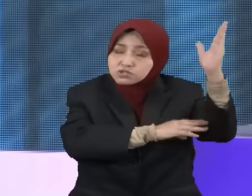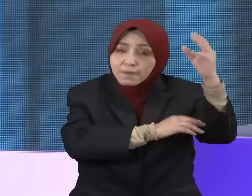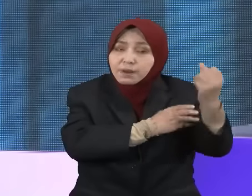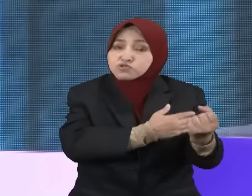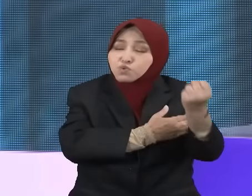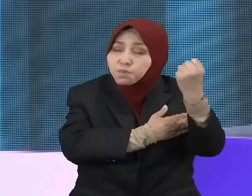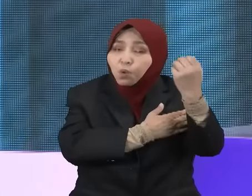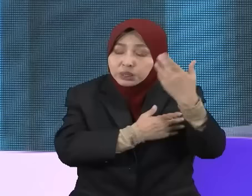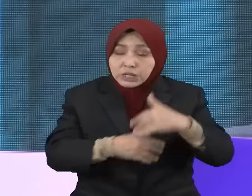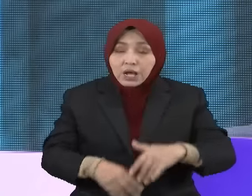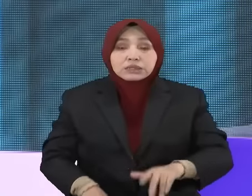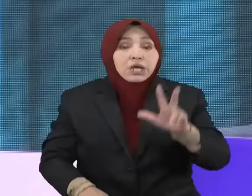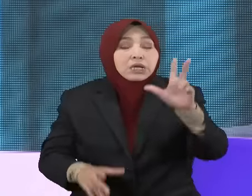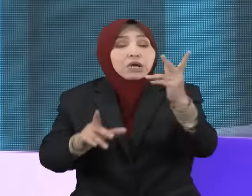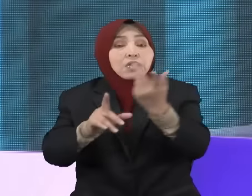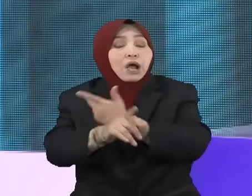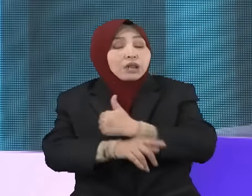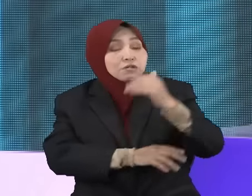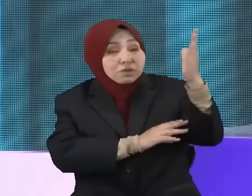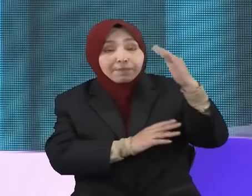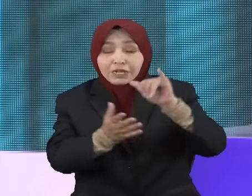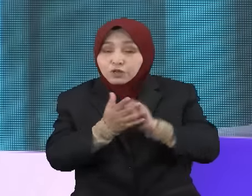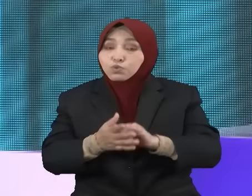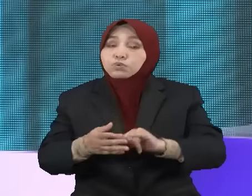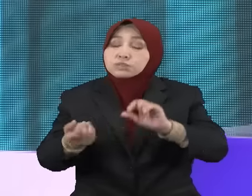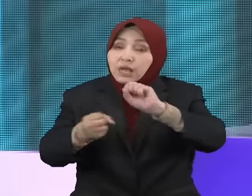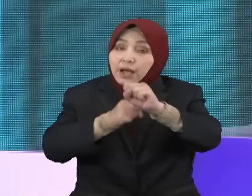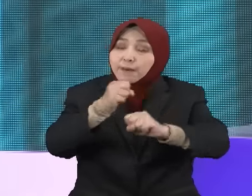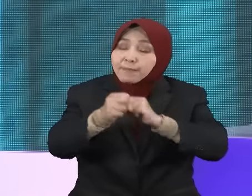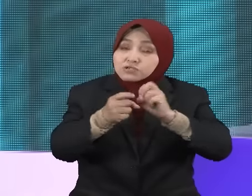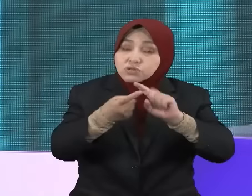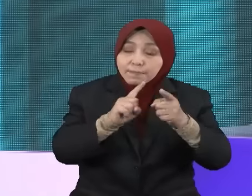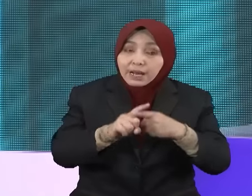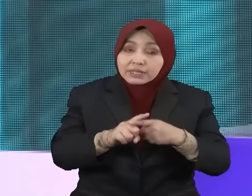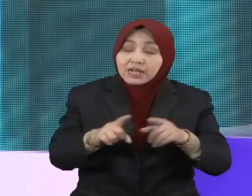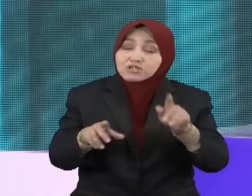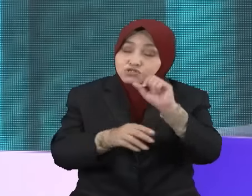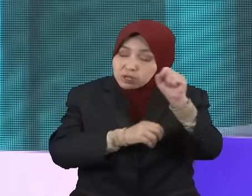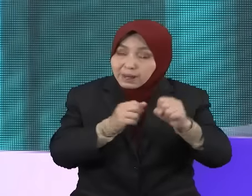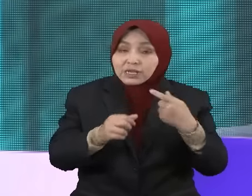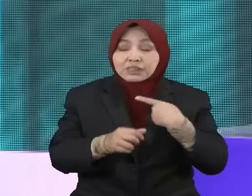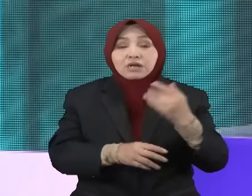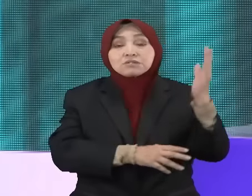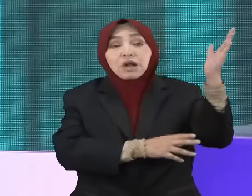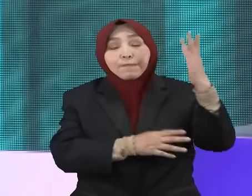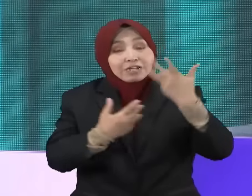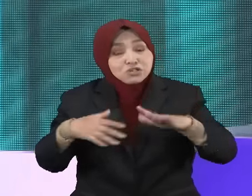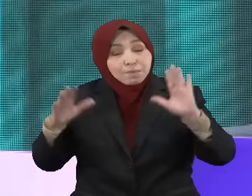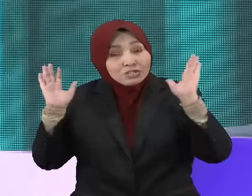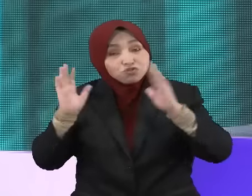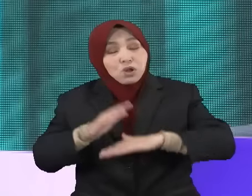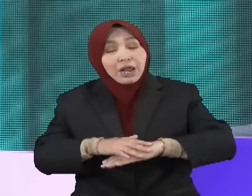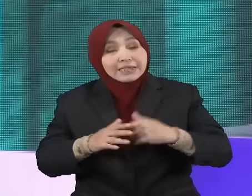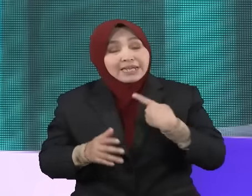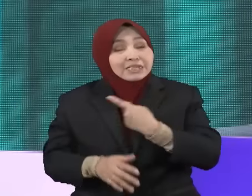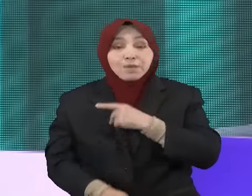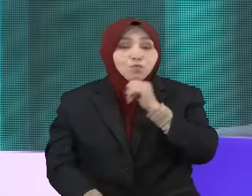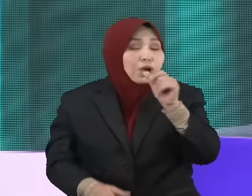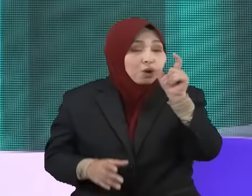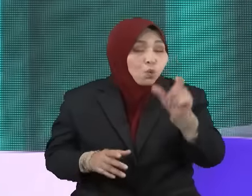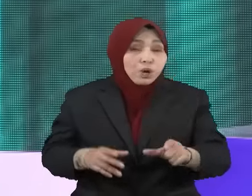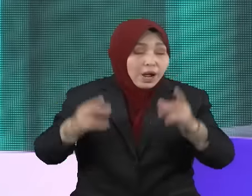kali ceramah. Nah, itu zaman sahabat. Zaman kita ada juga ceramah, tapi ceramah selepas solat. Ya, kerana kita bukan orang